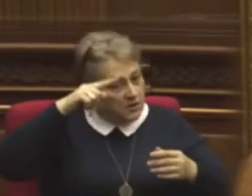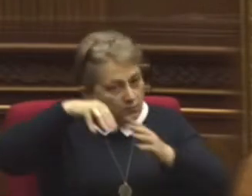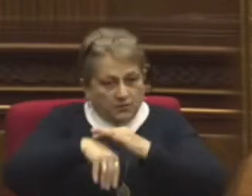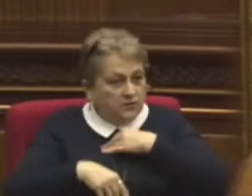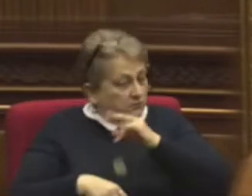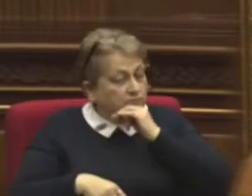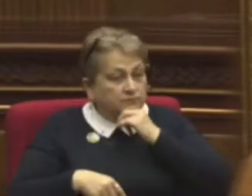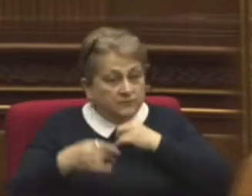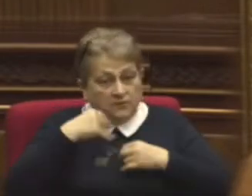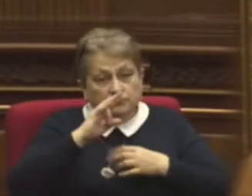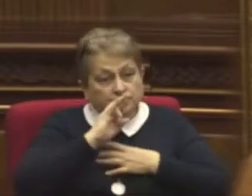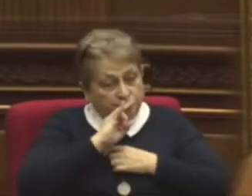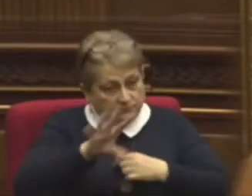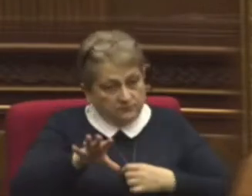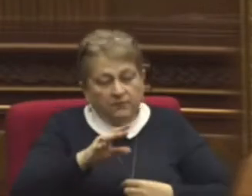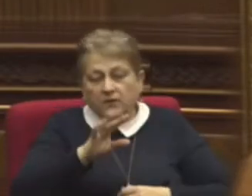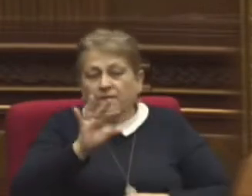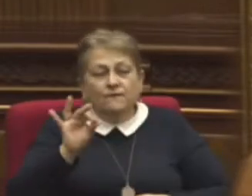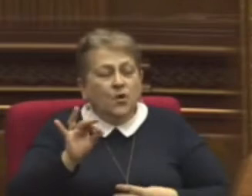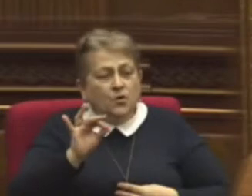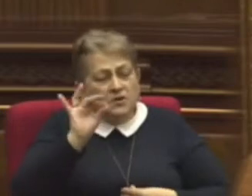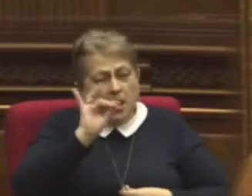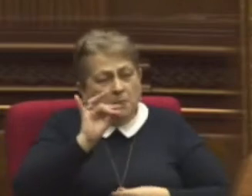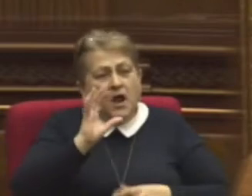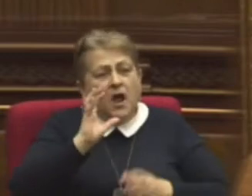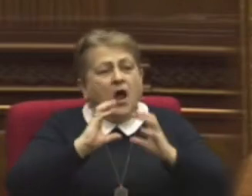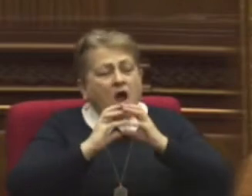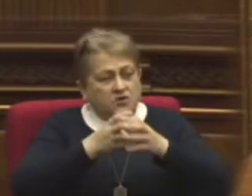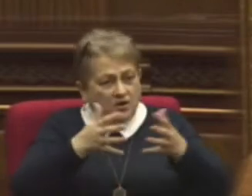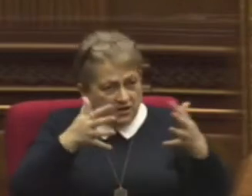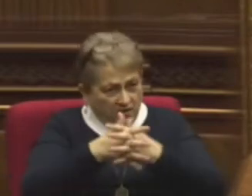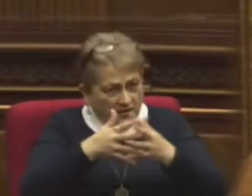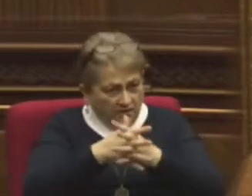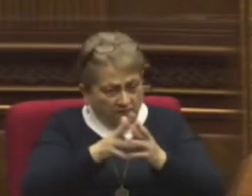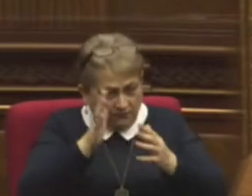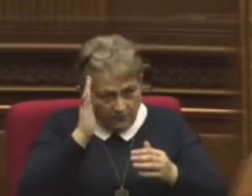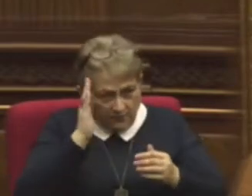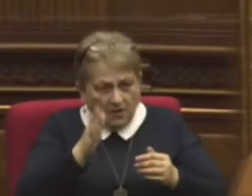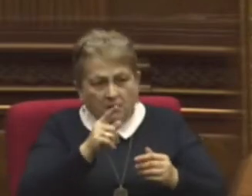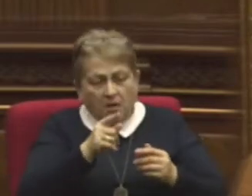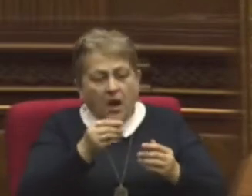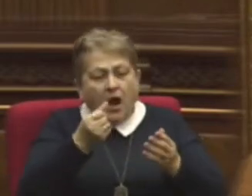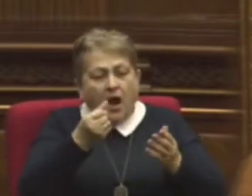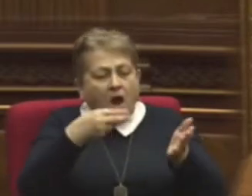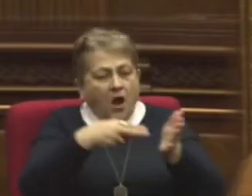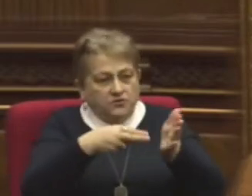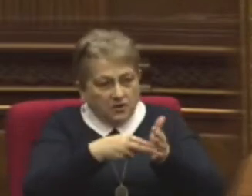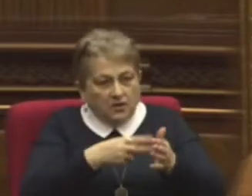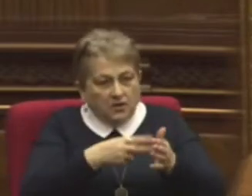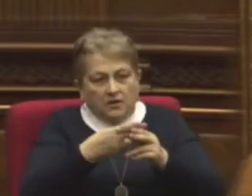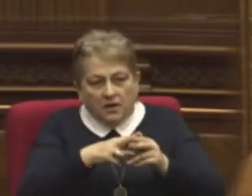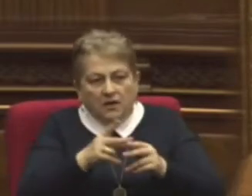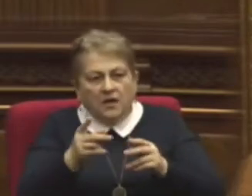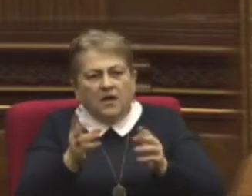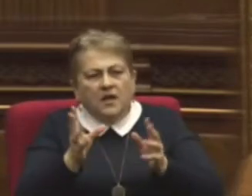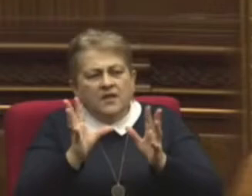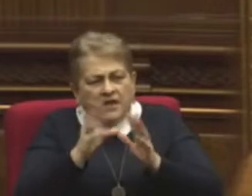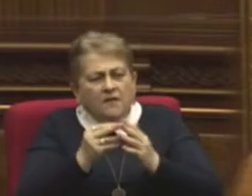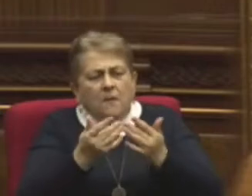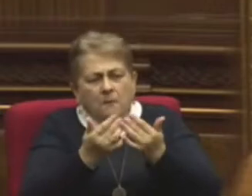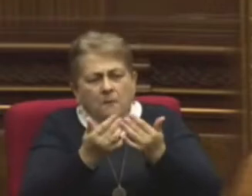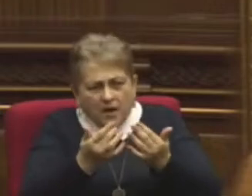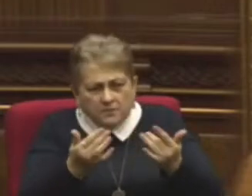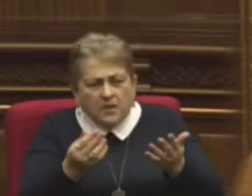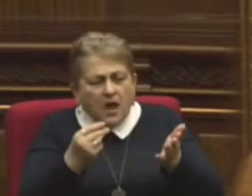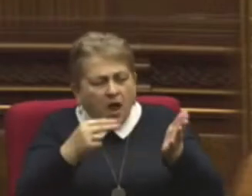ստեղծագործող պետությունների ցանկում, որոնց համար աշխարհը կռիվ կտա, որպեսզի դրանք պահպանեն, որտեղ իրենք արժեք են, որտեղ իրենք ներառված են